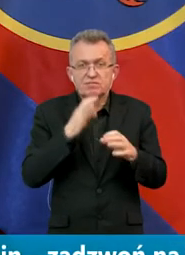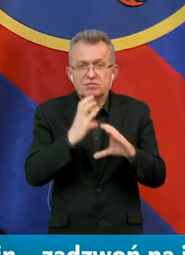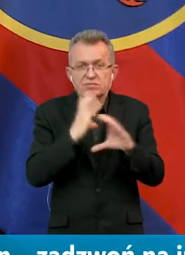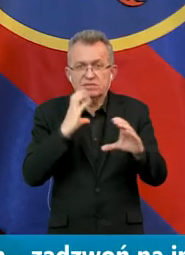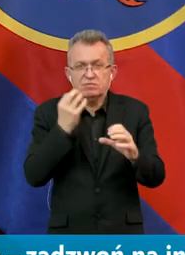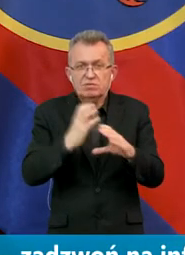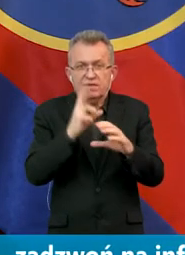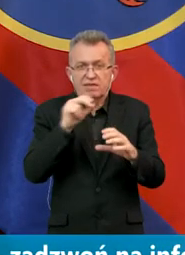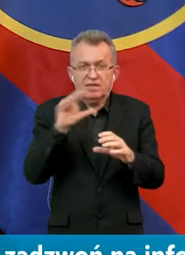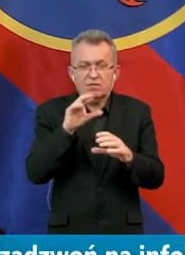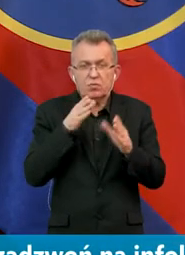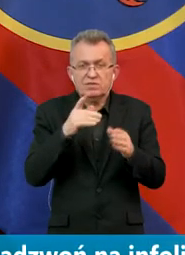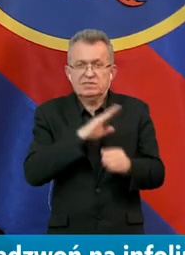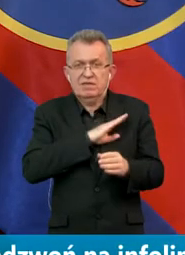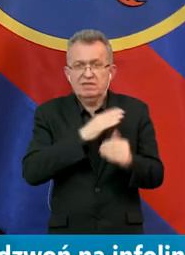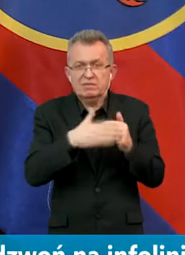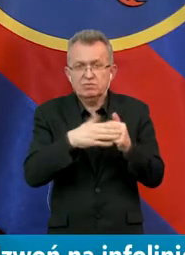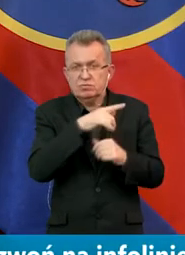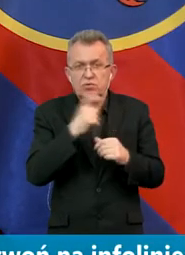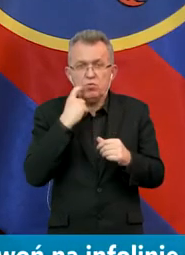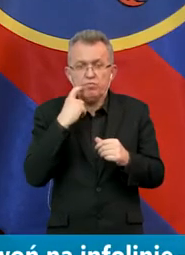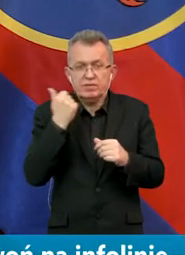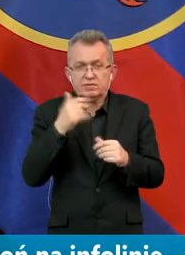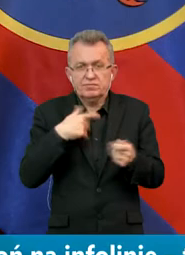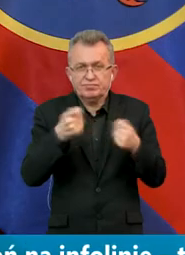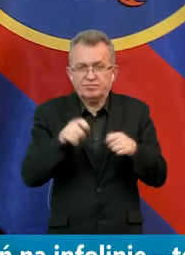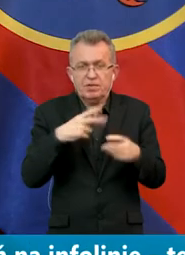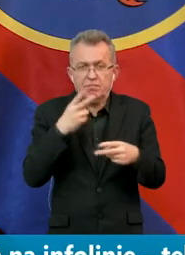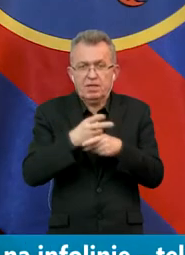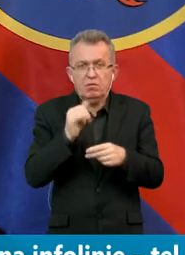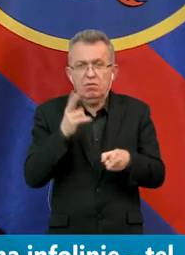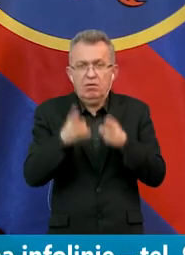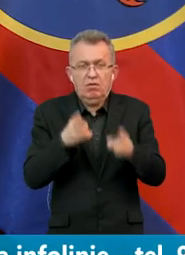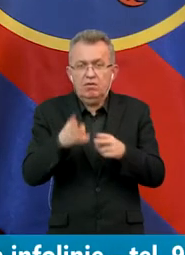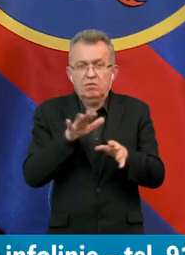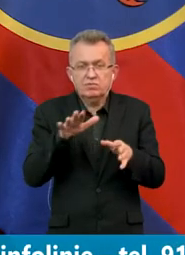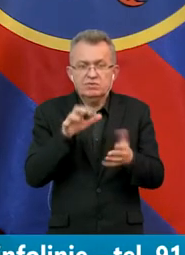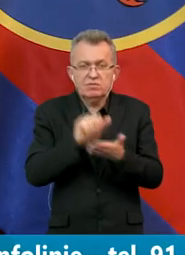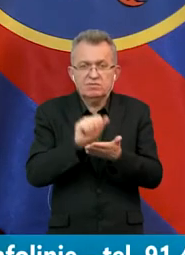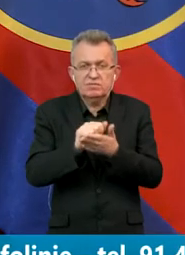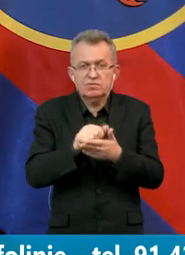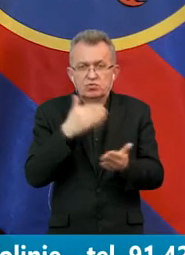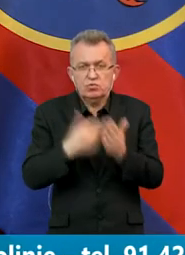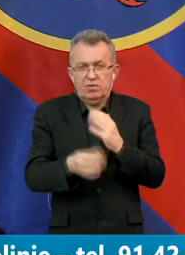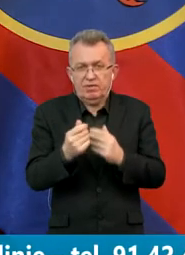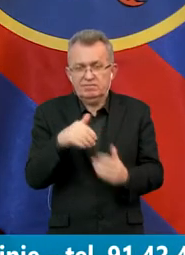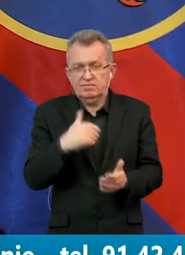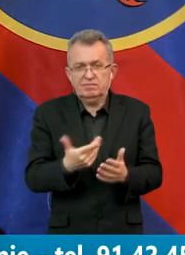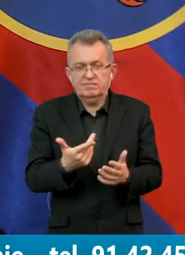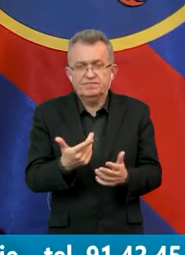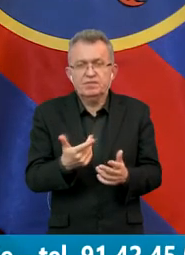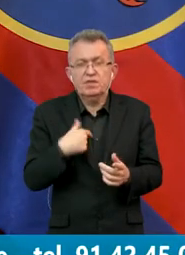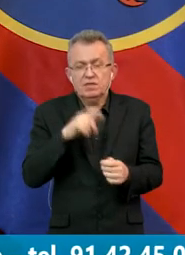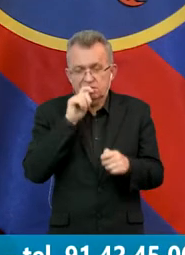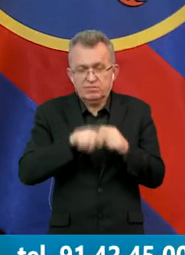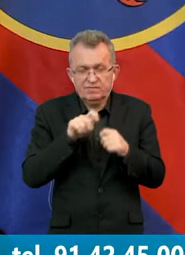ciągników siodłowych na parkingu przy cmentarzu w Szczecin-Dąbiu? Długo czekaliśmy ten parking, a teraz jest regularnie niszczony. Chyba szkoda pieniędzy. Pani Beata, zwrócę na